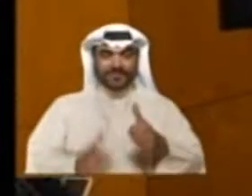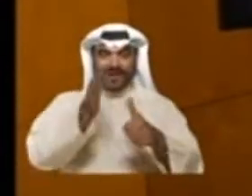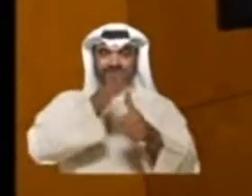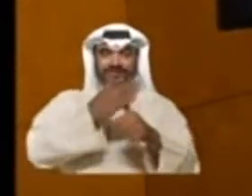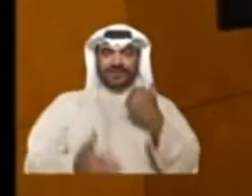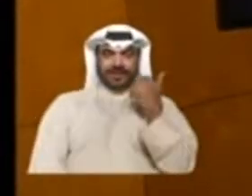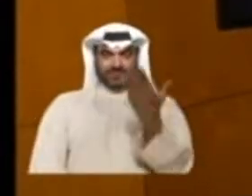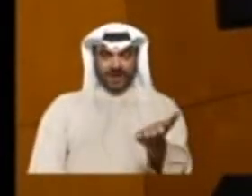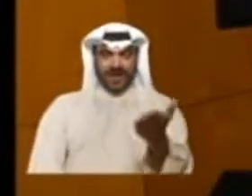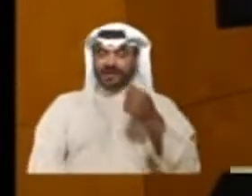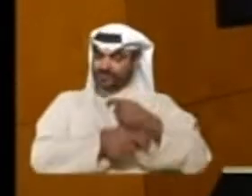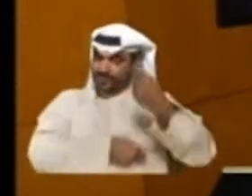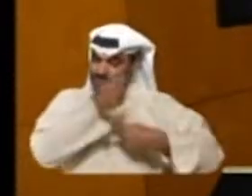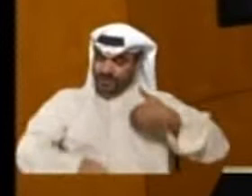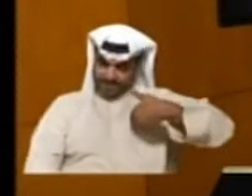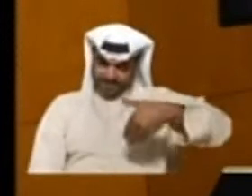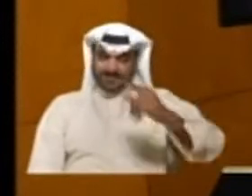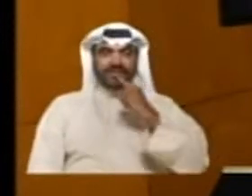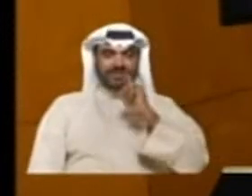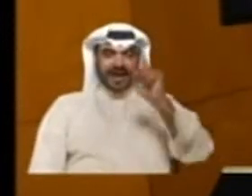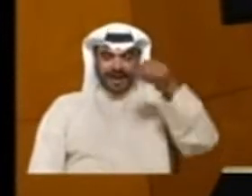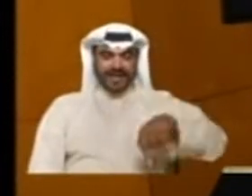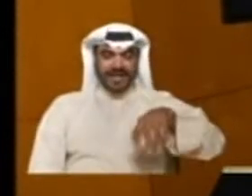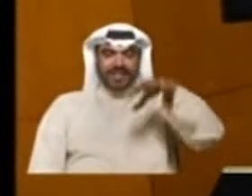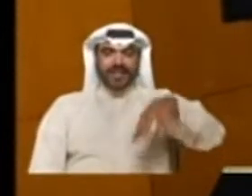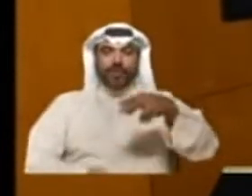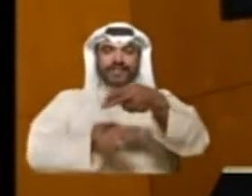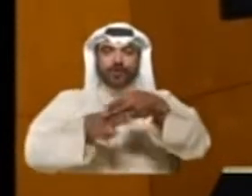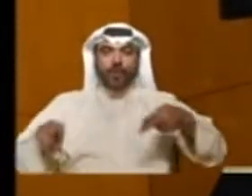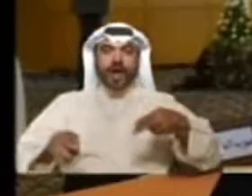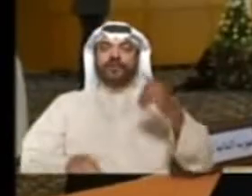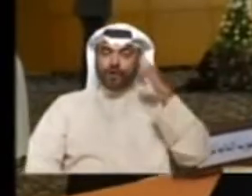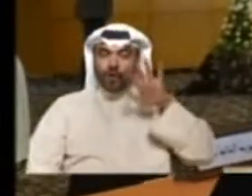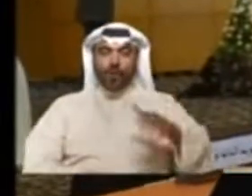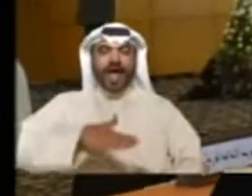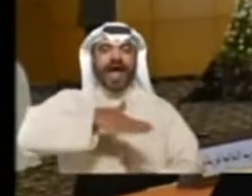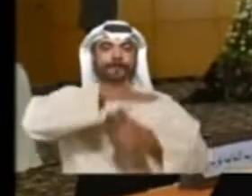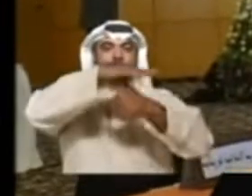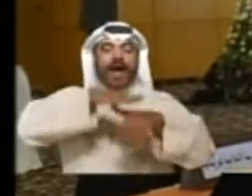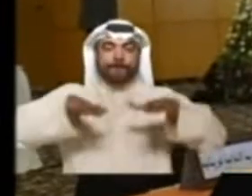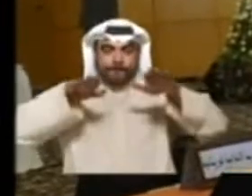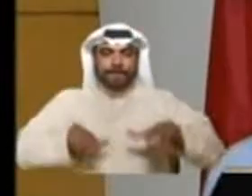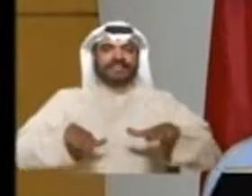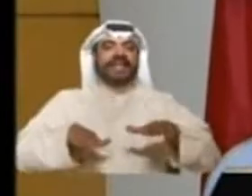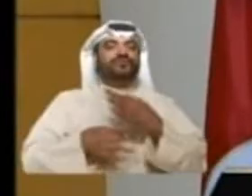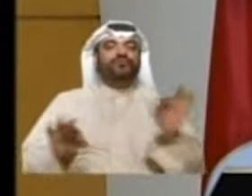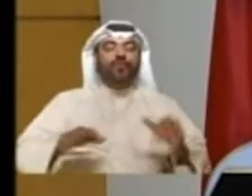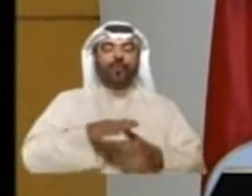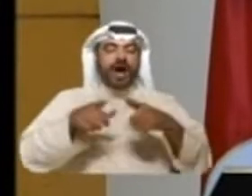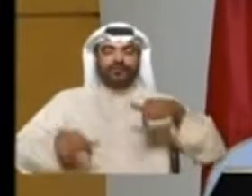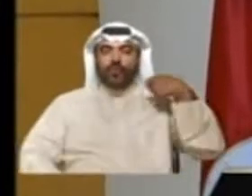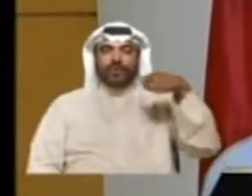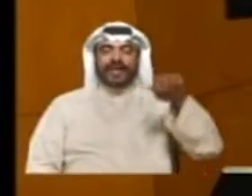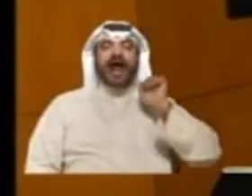اللي سنسعى في هذه السنة كون دولة الكويت هي التي ترأس مجلس وزراء الشؤون الاجتماعية